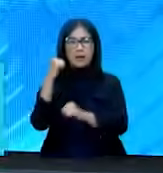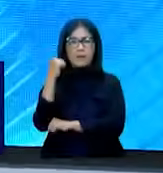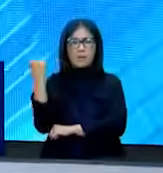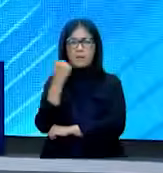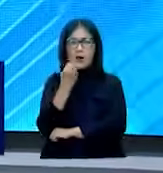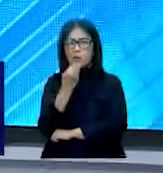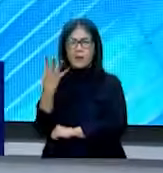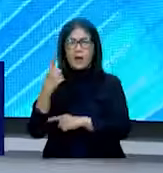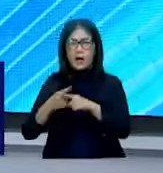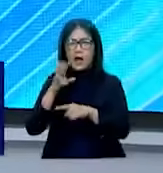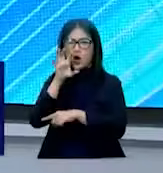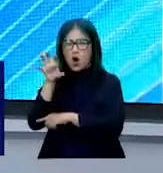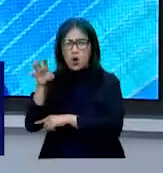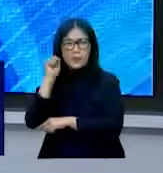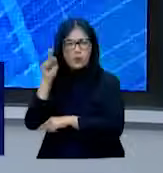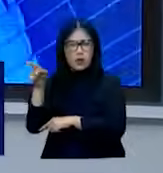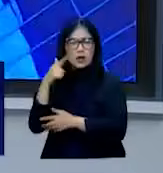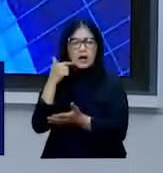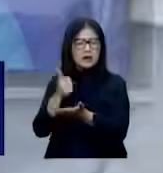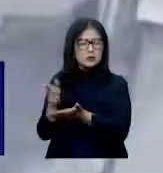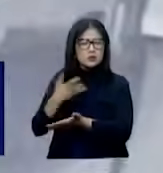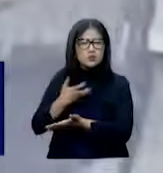dari wanita idamannya itu.